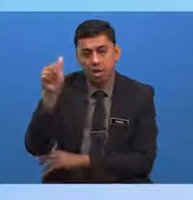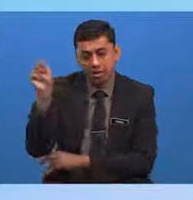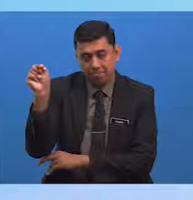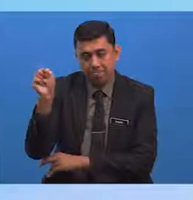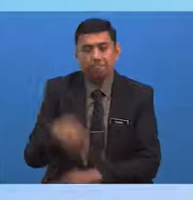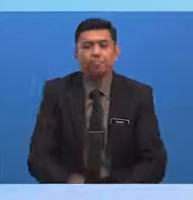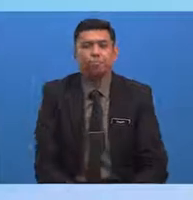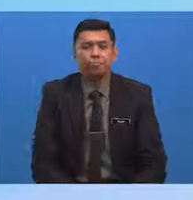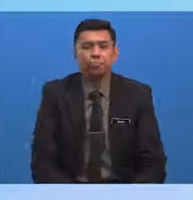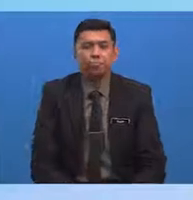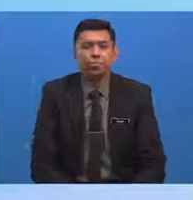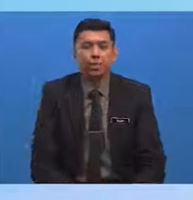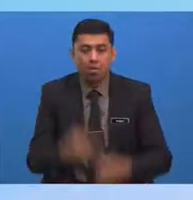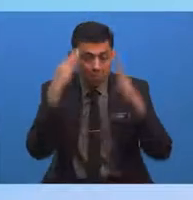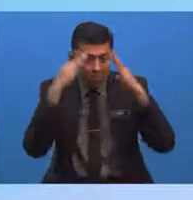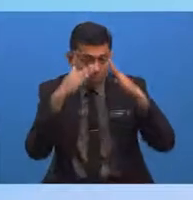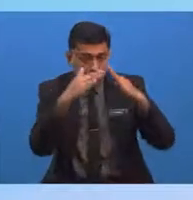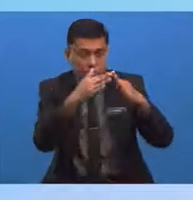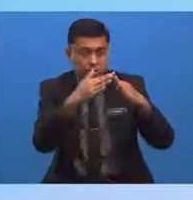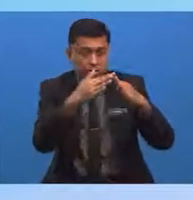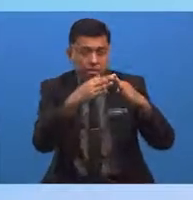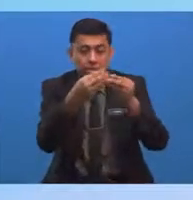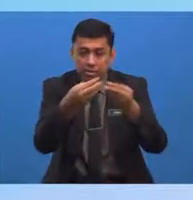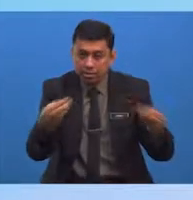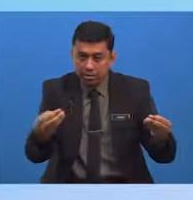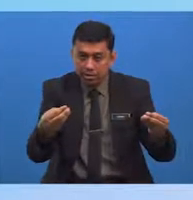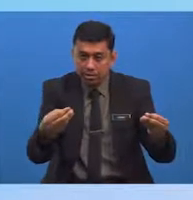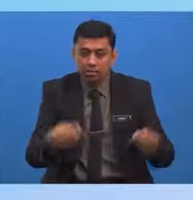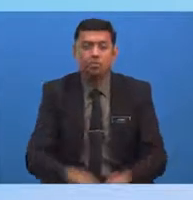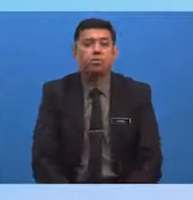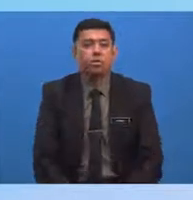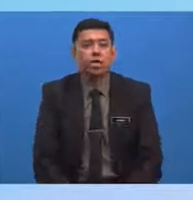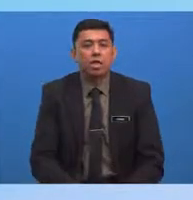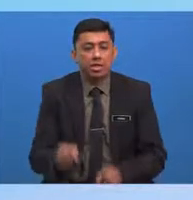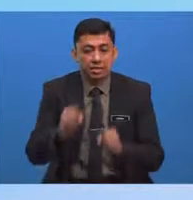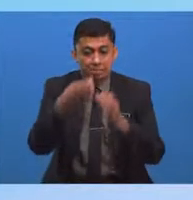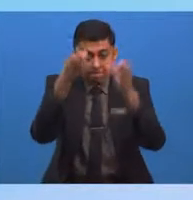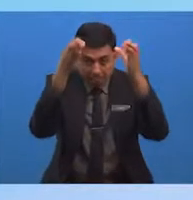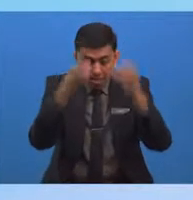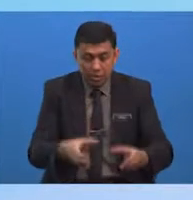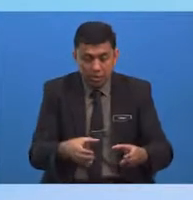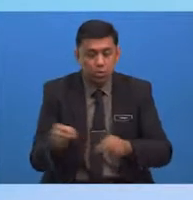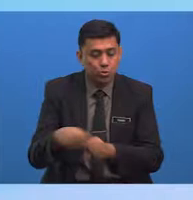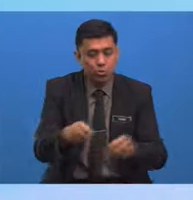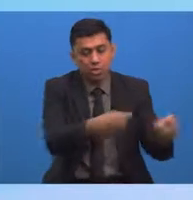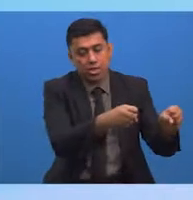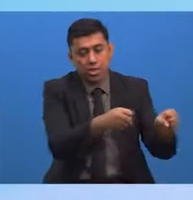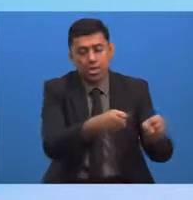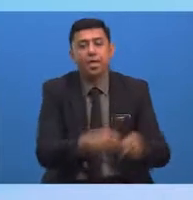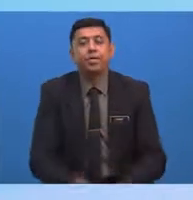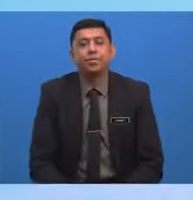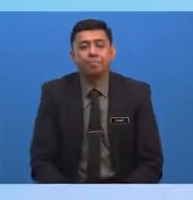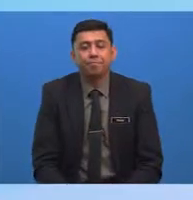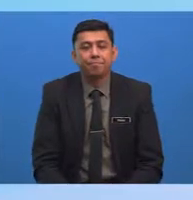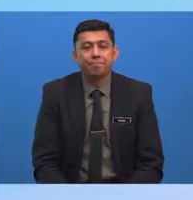masyarakat Melayu bertumpu di lidah tanah yang terletak di sekitar Sungai Sarawak. Kawasan ini menjadi